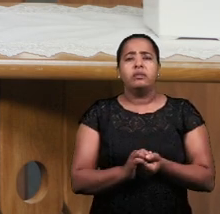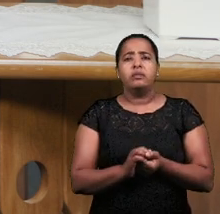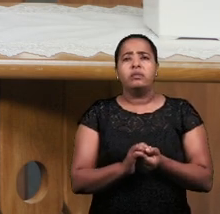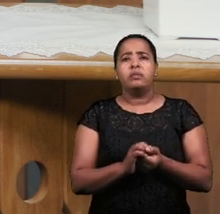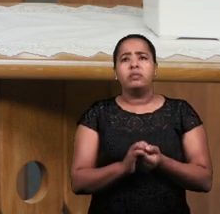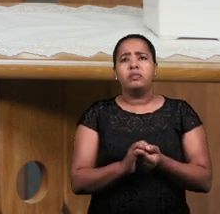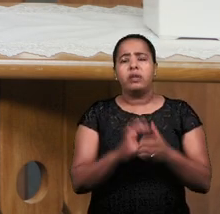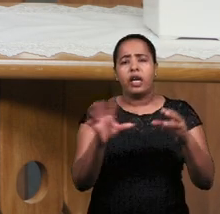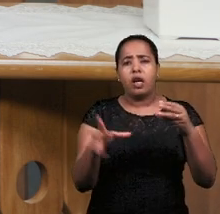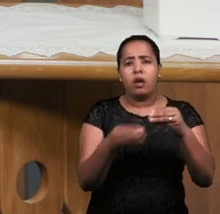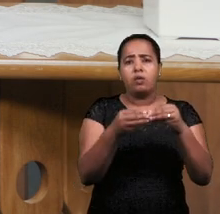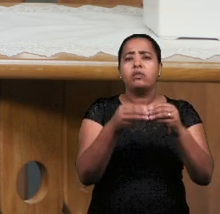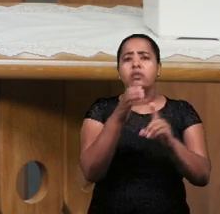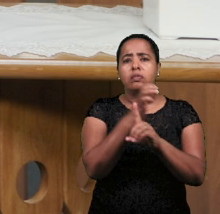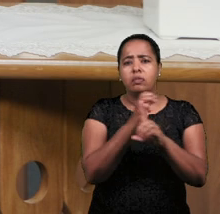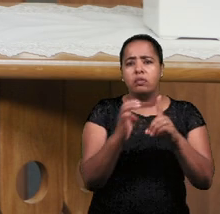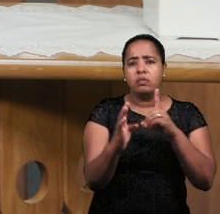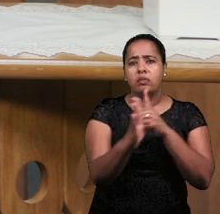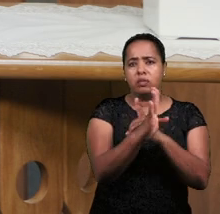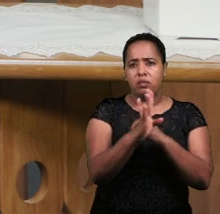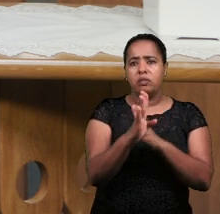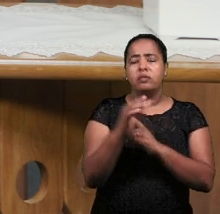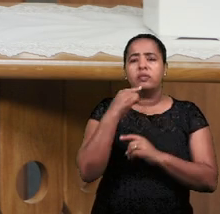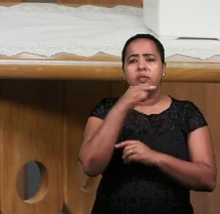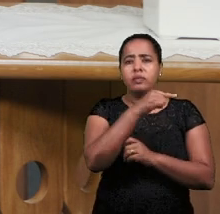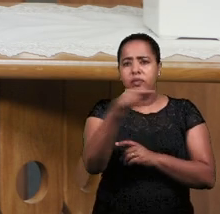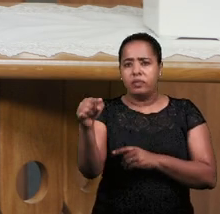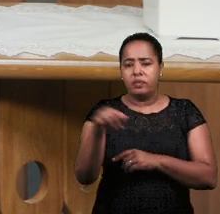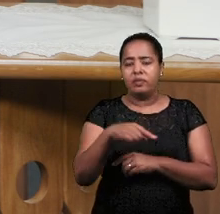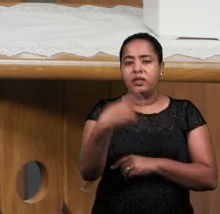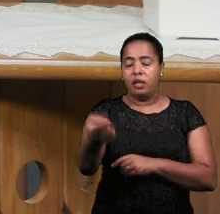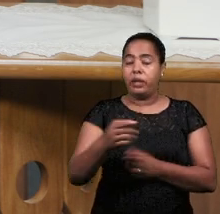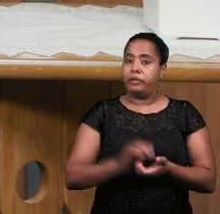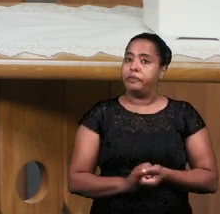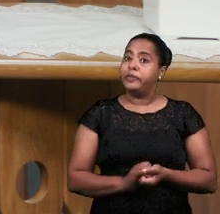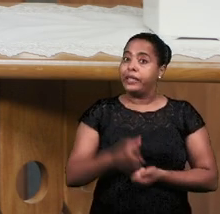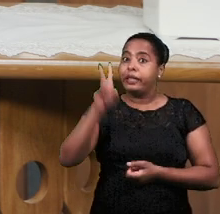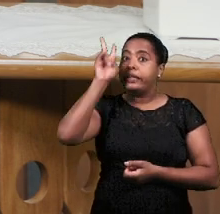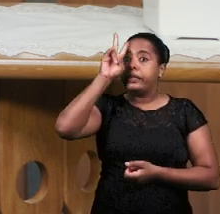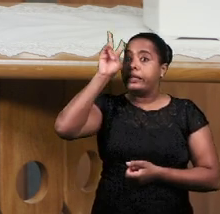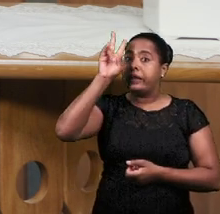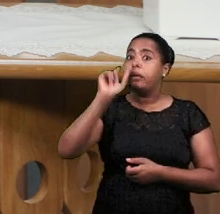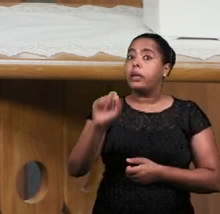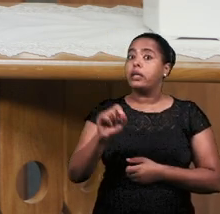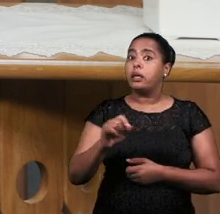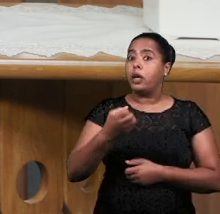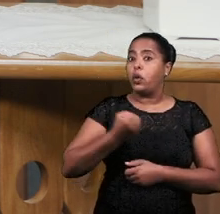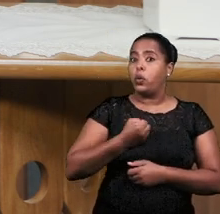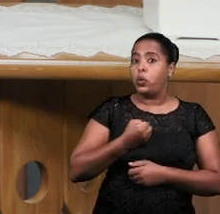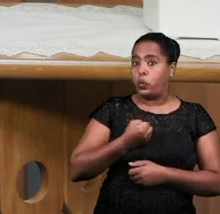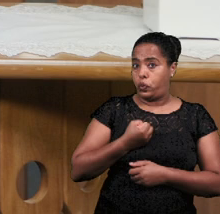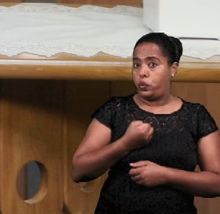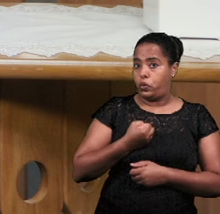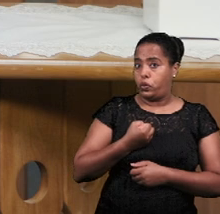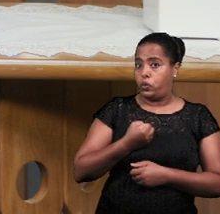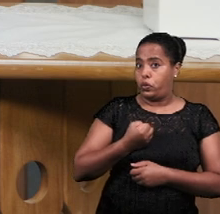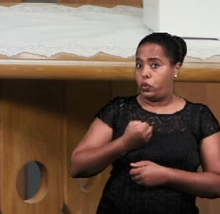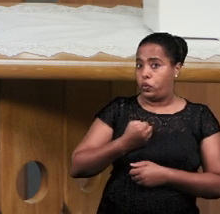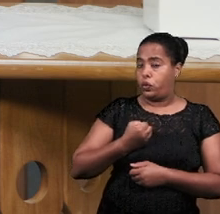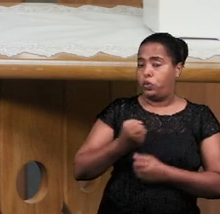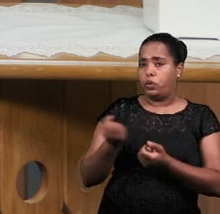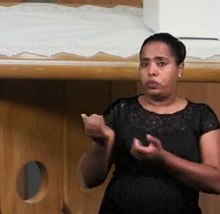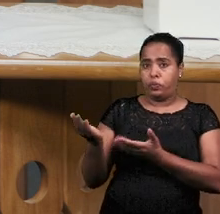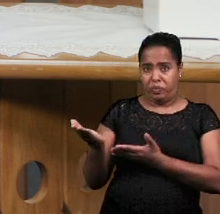de composer l'école biblique dominicale la semaine prochaine. Je veux vous rappeler ici le numéro 0800. Pasteur Jodetti a